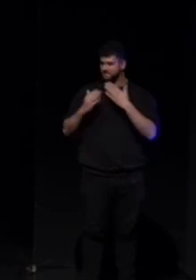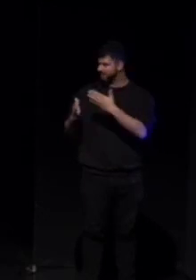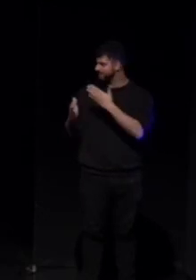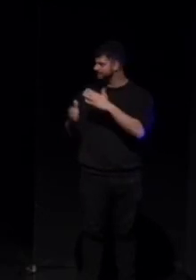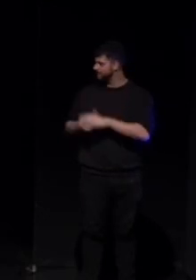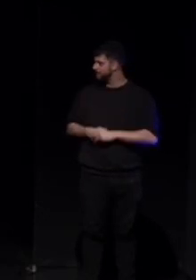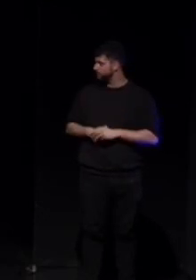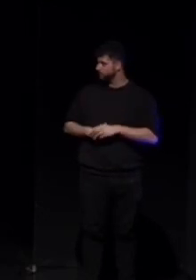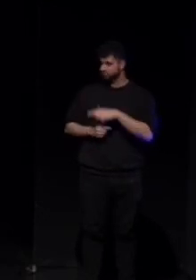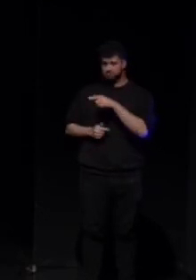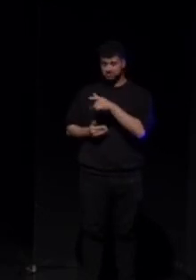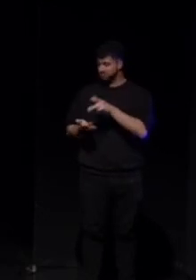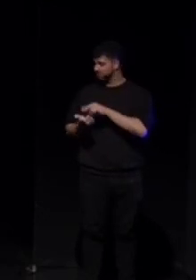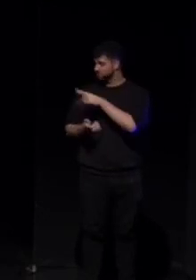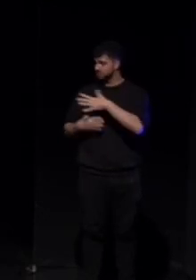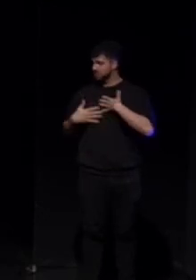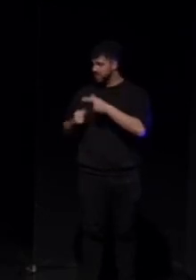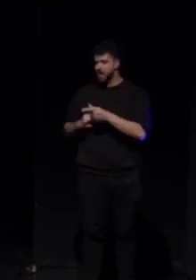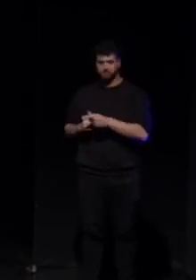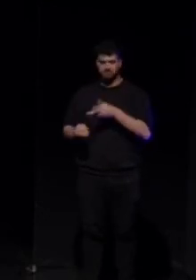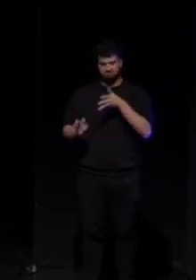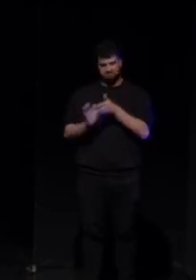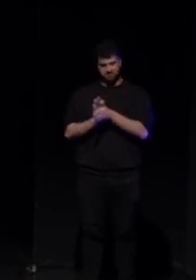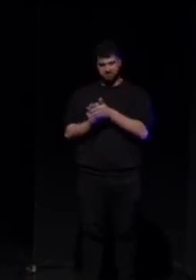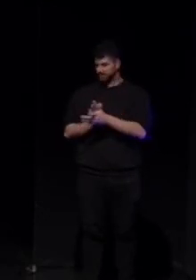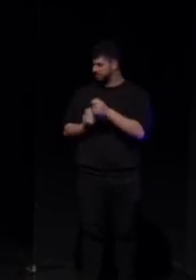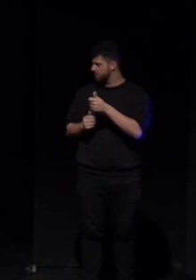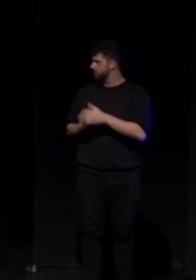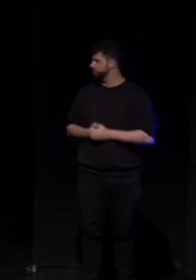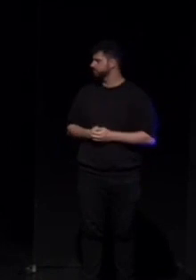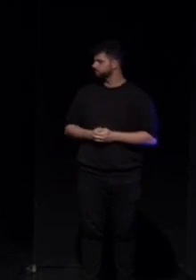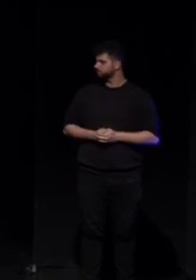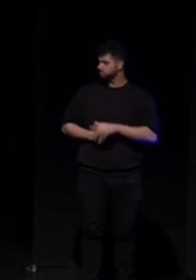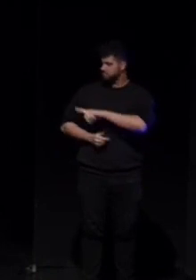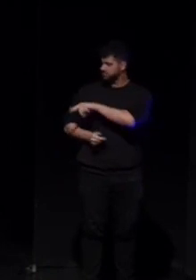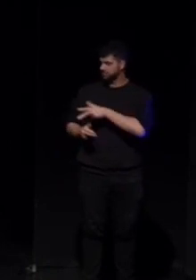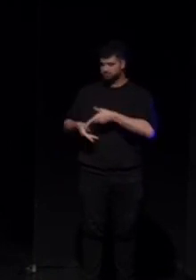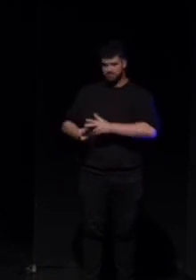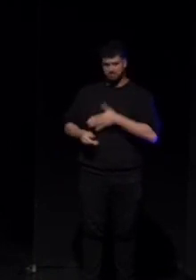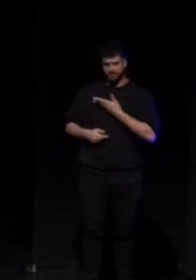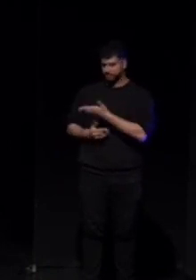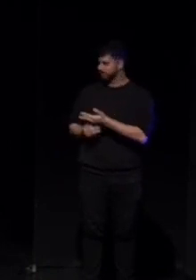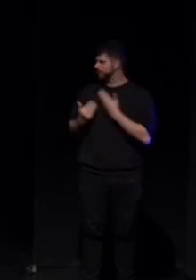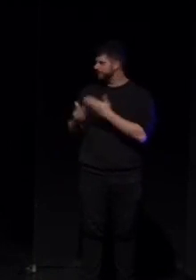Quan vulguis ens pots adreçar unes paraules i poden seure. Gràcies. Poden seure, sí, gràcies.